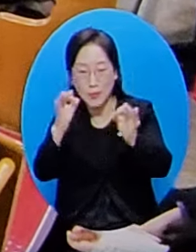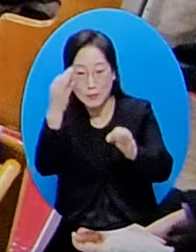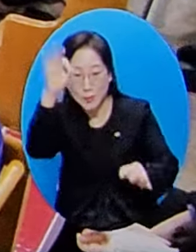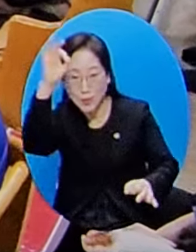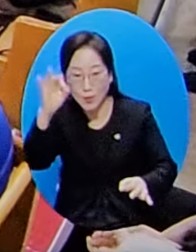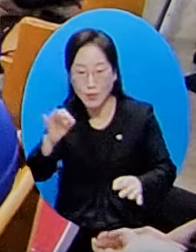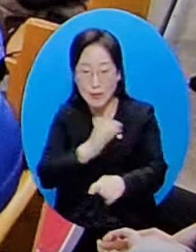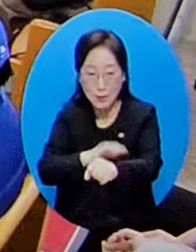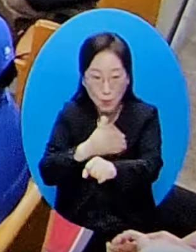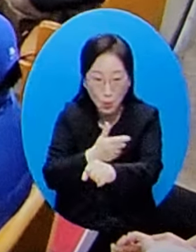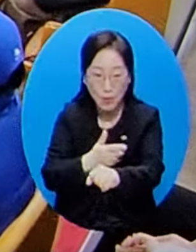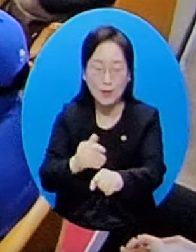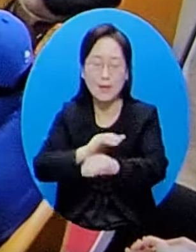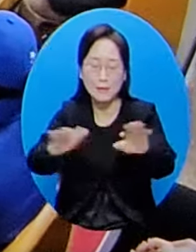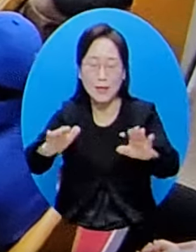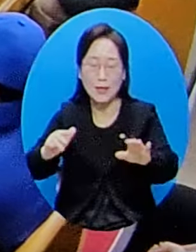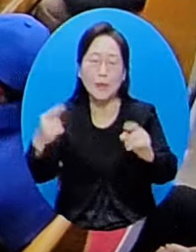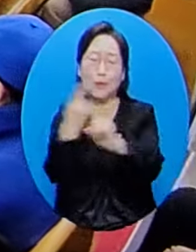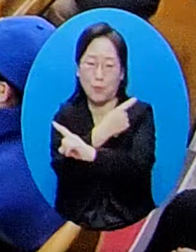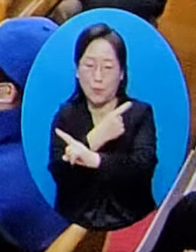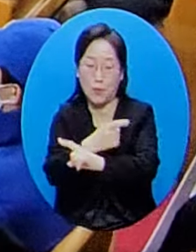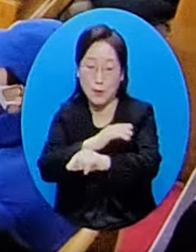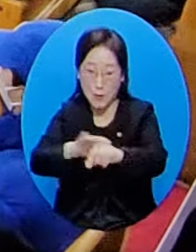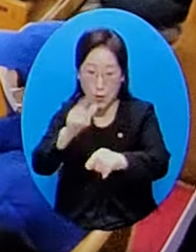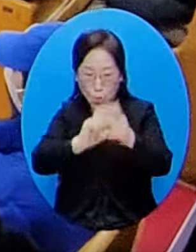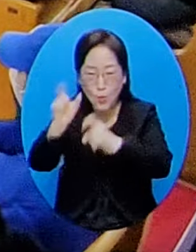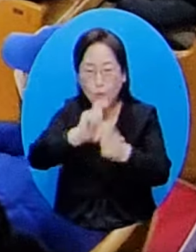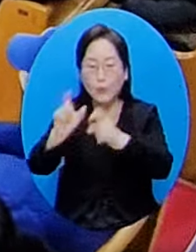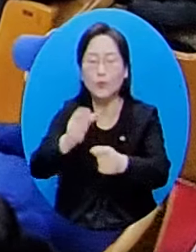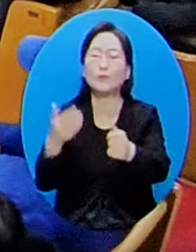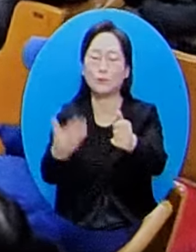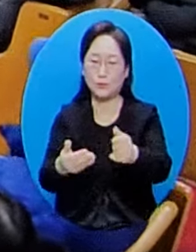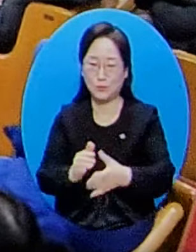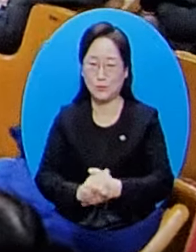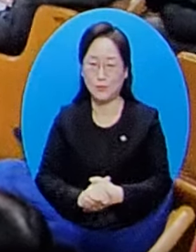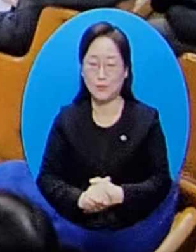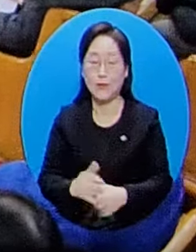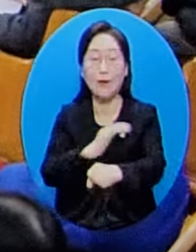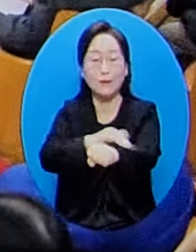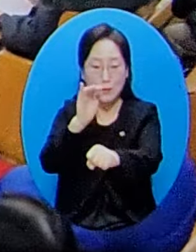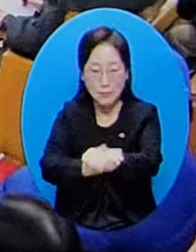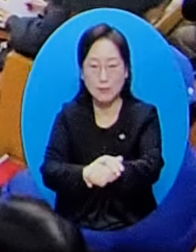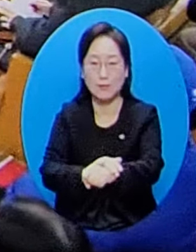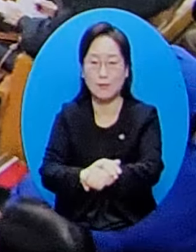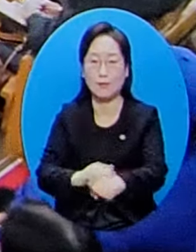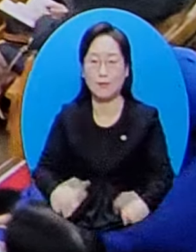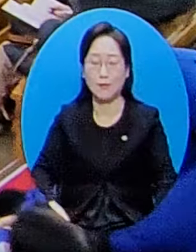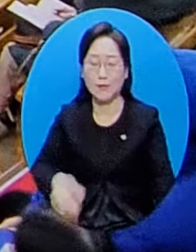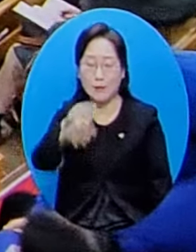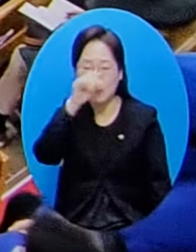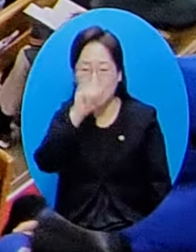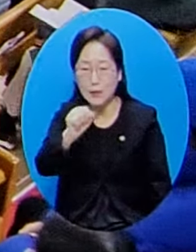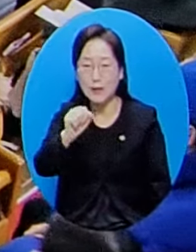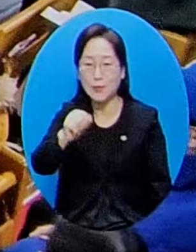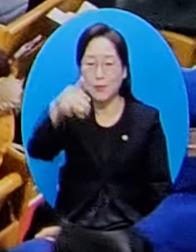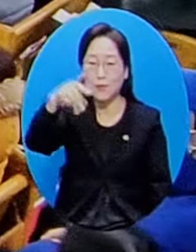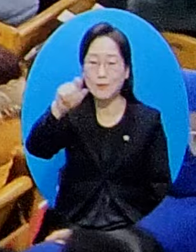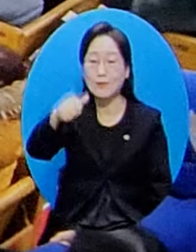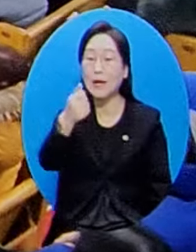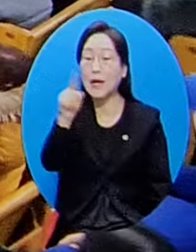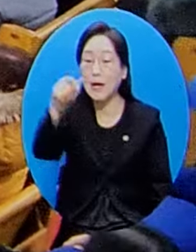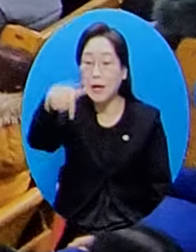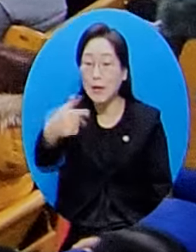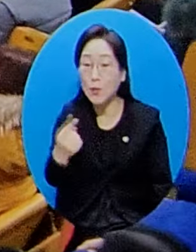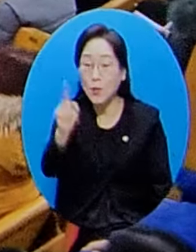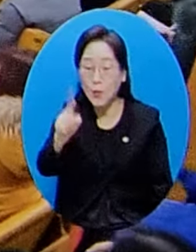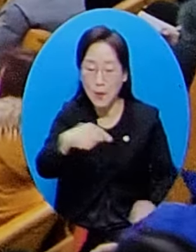잘되게 만들어주시고 잘되는 것은 더 잘되게 만들어주실 줄로 믿습니다. 잘했다. 그 다음에 착하고라는 말이 나옵니다. 그